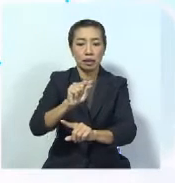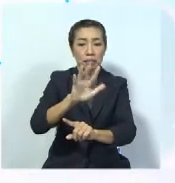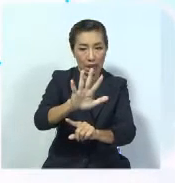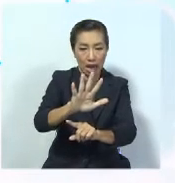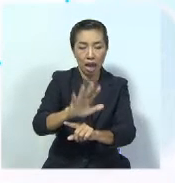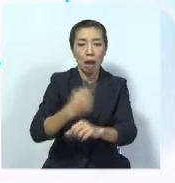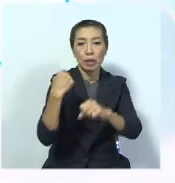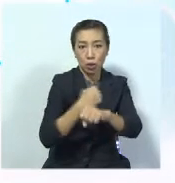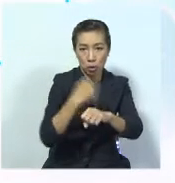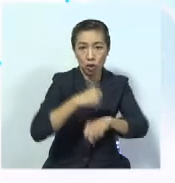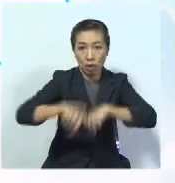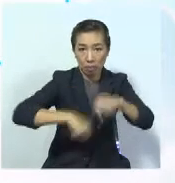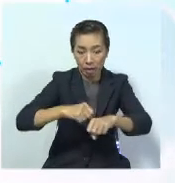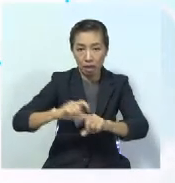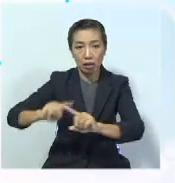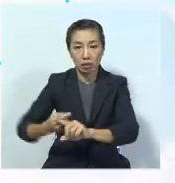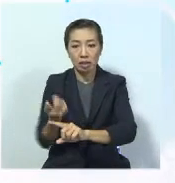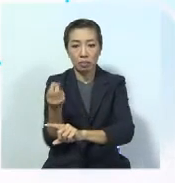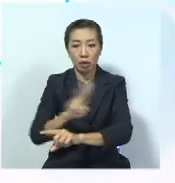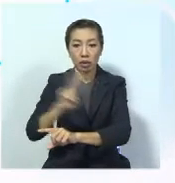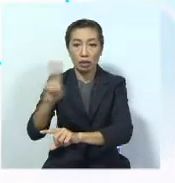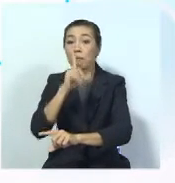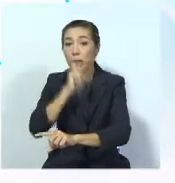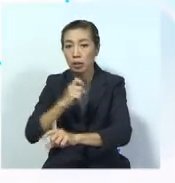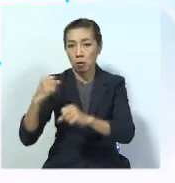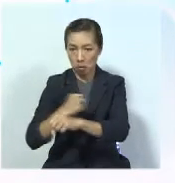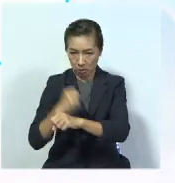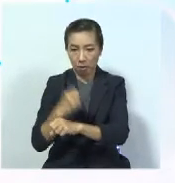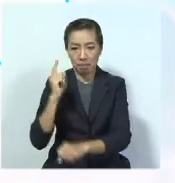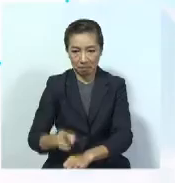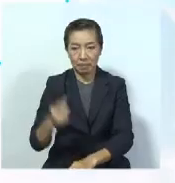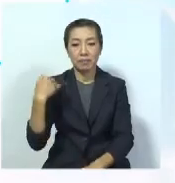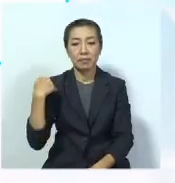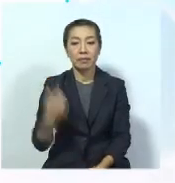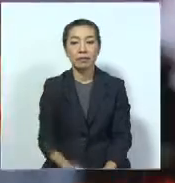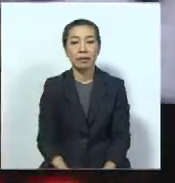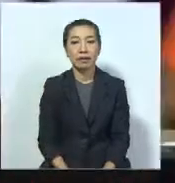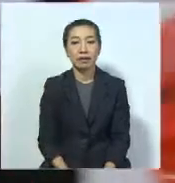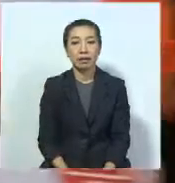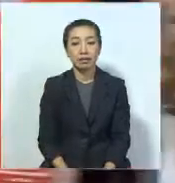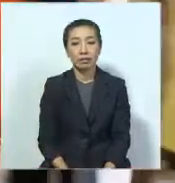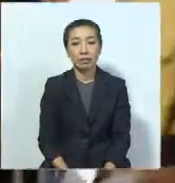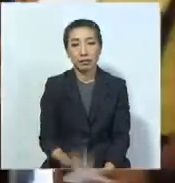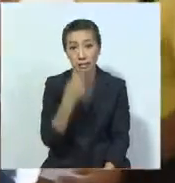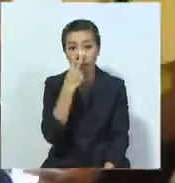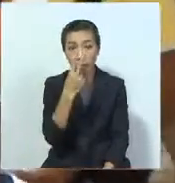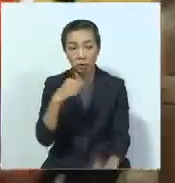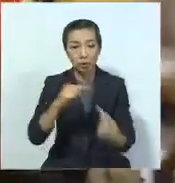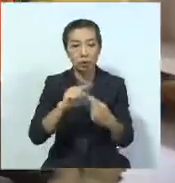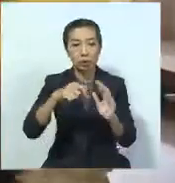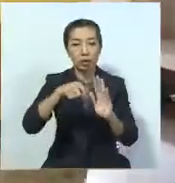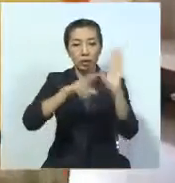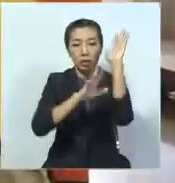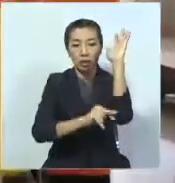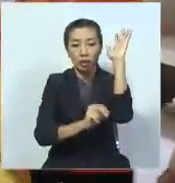นและซ้อมใหญ่ในวันอาทิตย์ที่2ธันวาคมนี้ค่ะไปดูอีกหนึ่งจังหวัดนะคะที่จังหวัดน